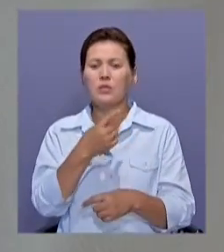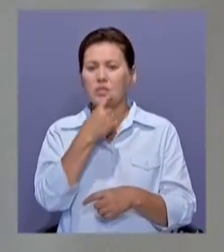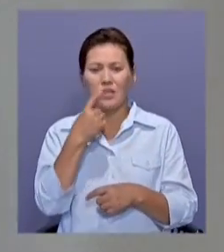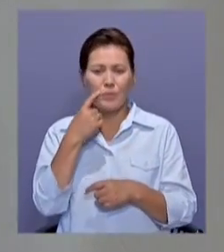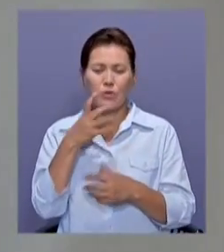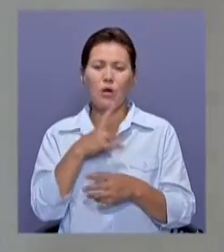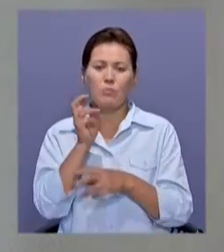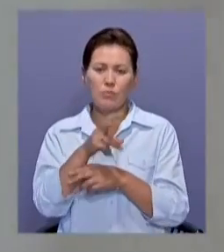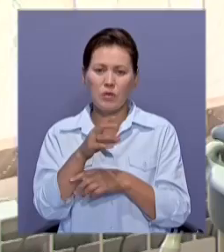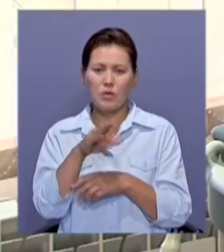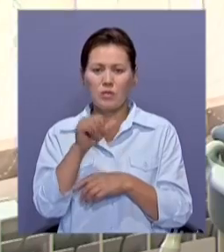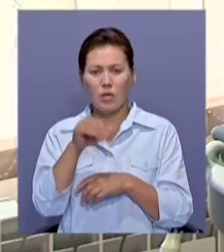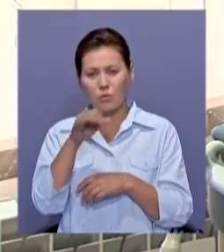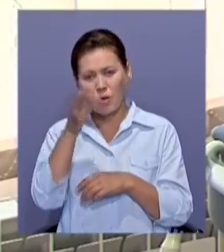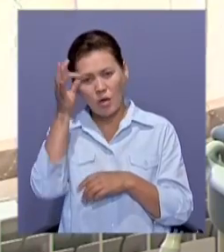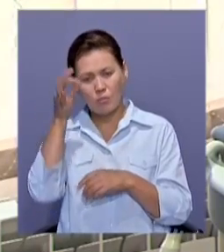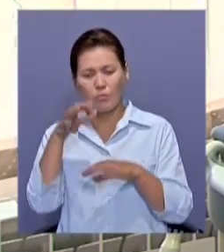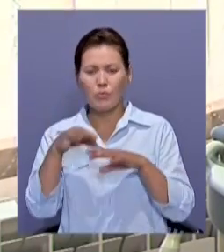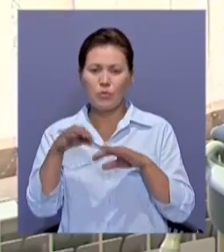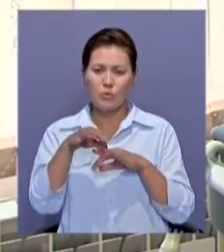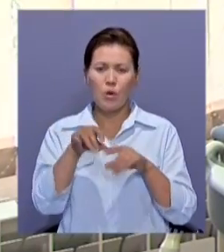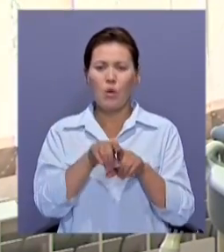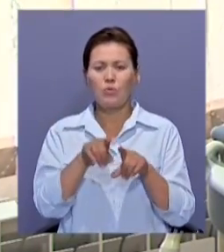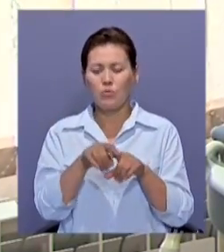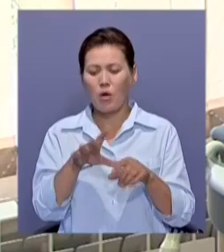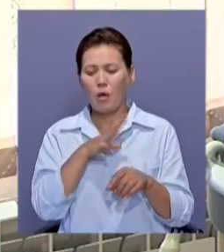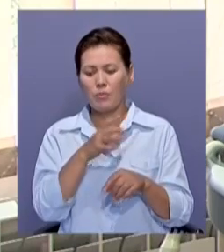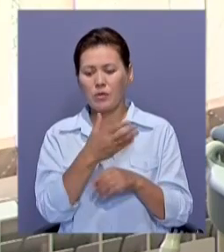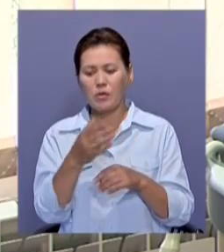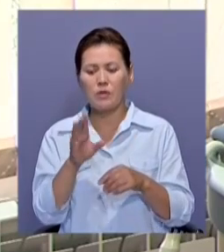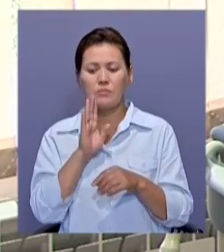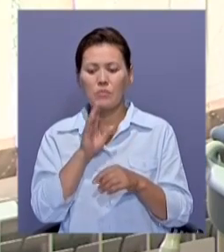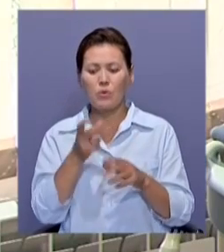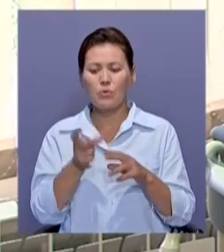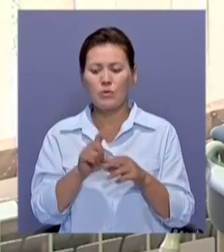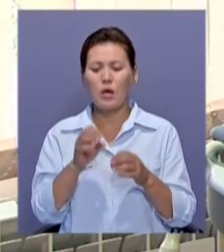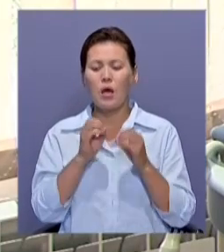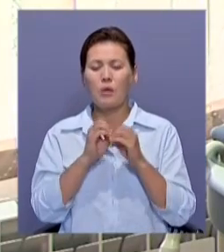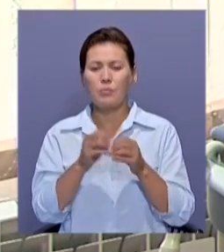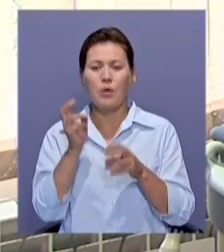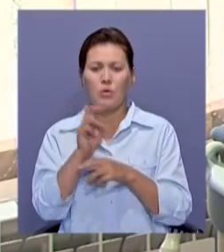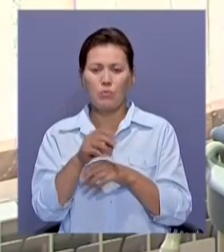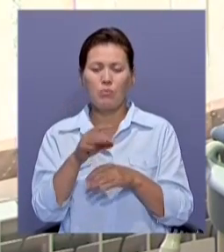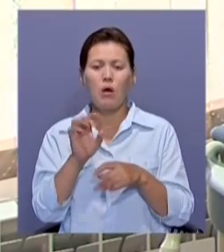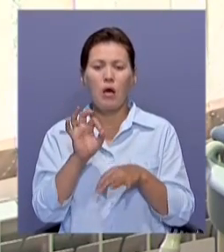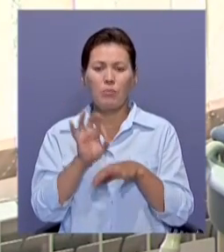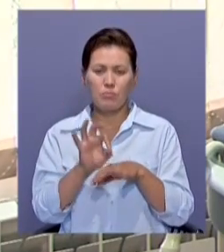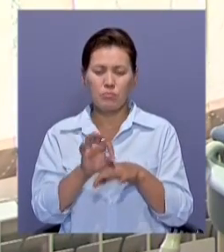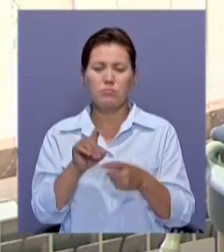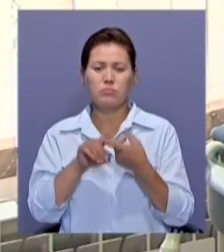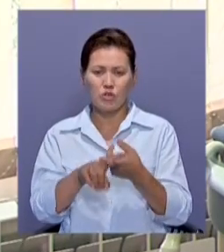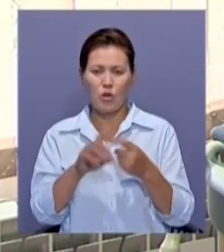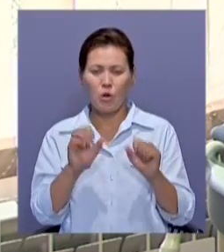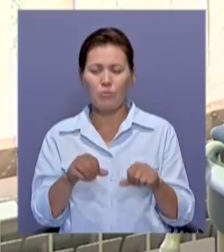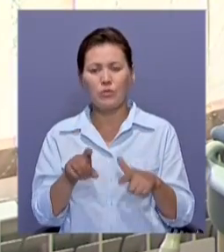барған кезде, татуаж, яғни маникюр, педикюр, бізде әйел адамдар өте жиі баратын, солардан жұқтыруы мүмкін.